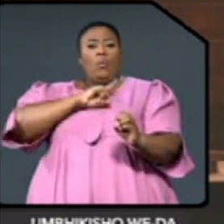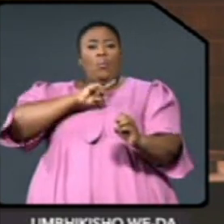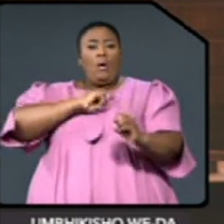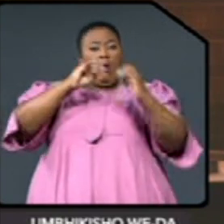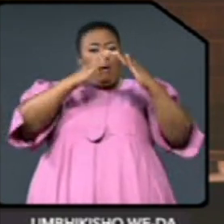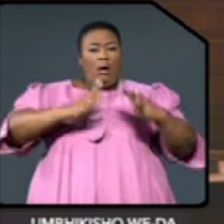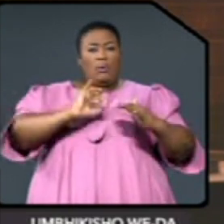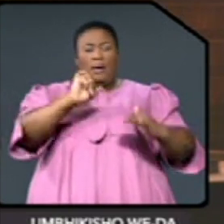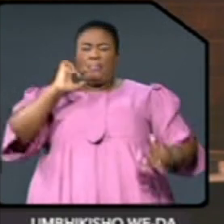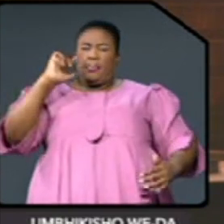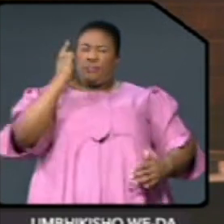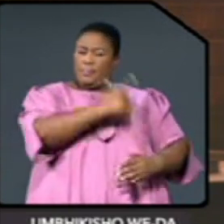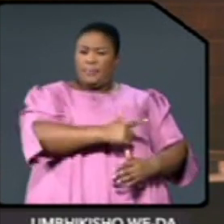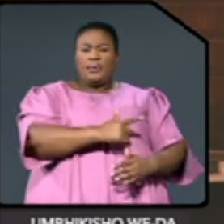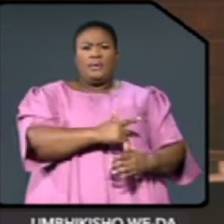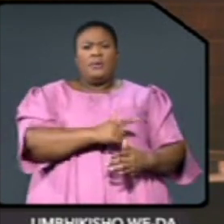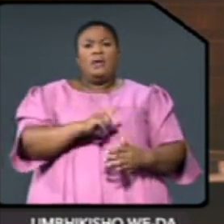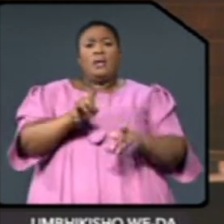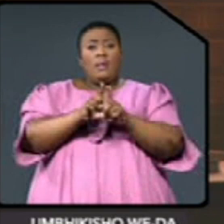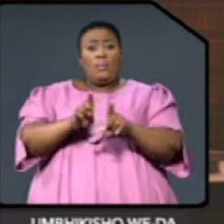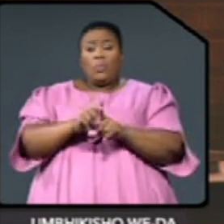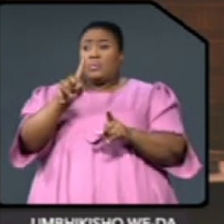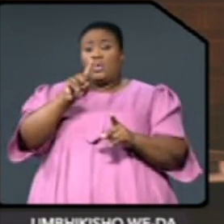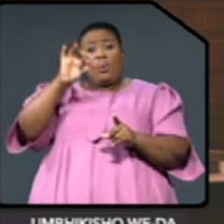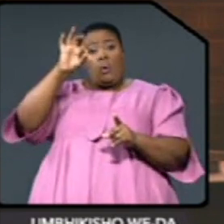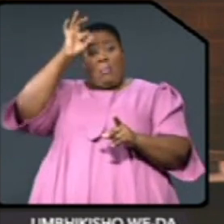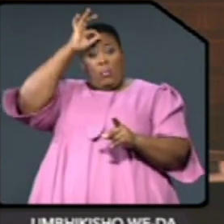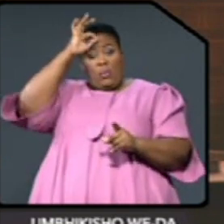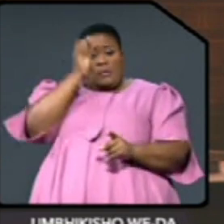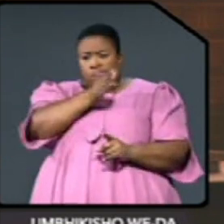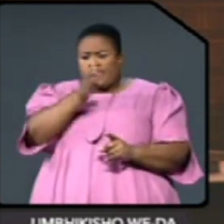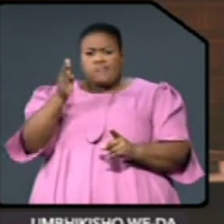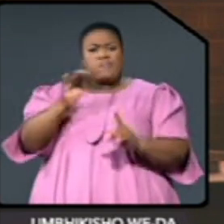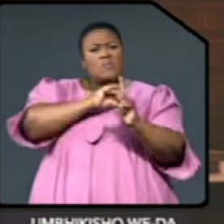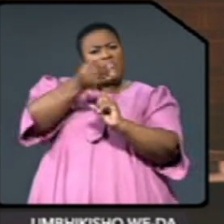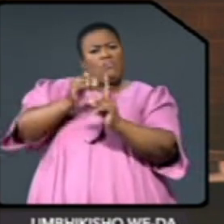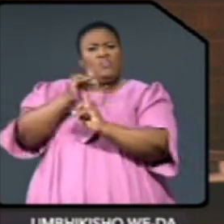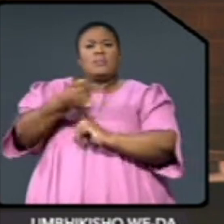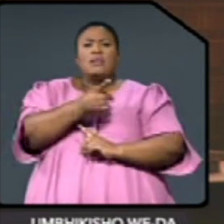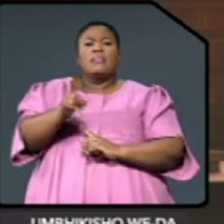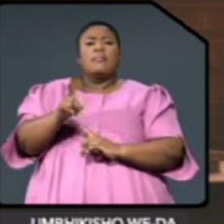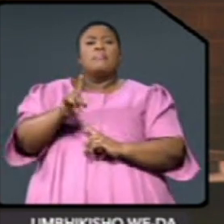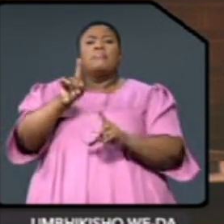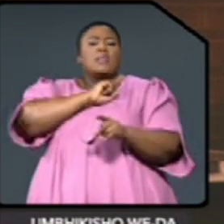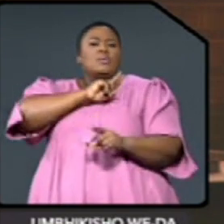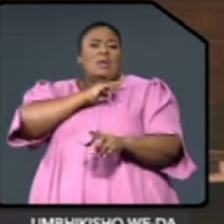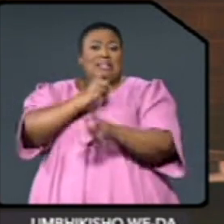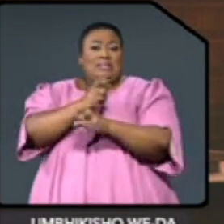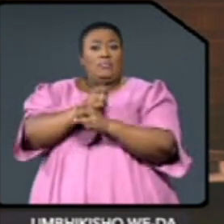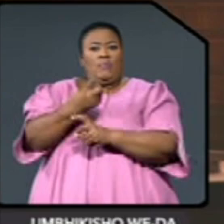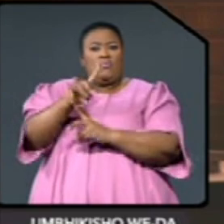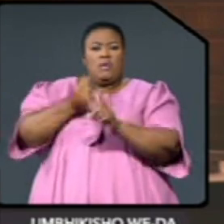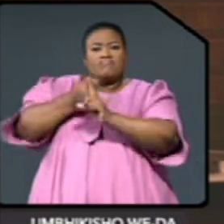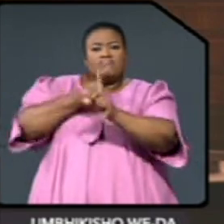ezindlini zomtakabani, zitetemuka nonogada, ingakho kunzima ngisho nokulwa nobugebengu ngoba azazi ukuthi izakhamuzi zibhekene